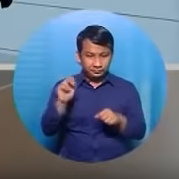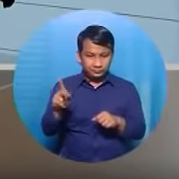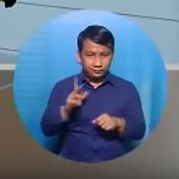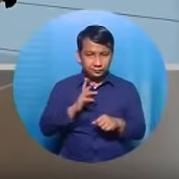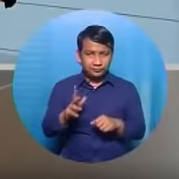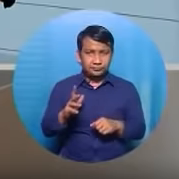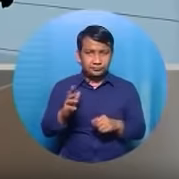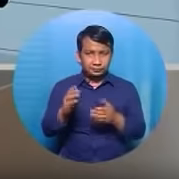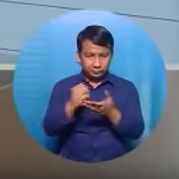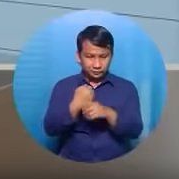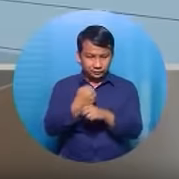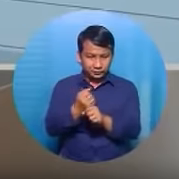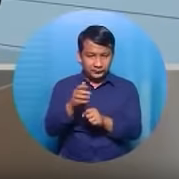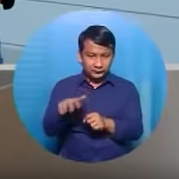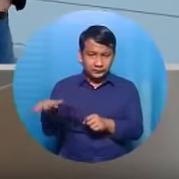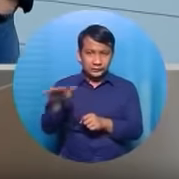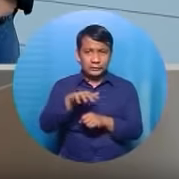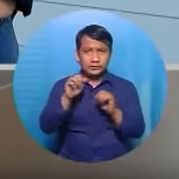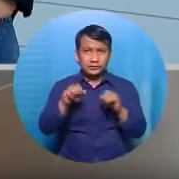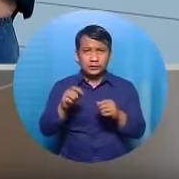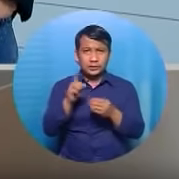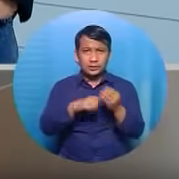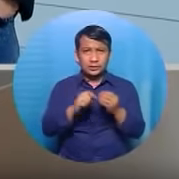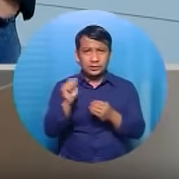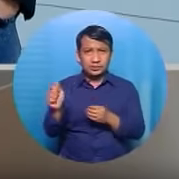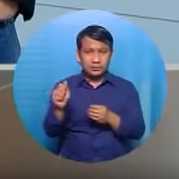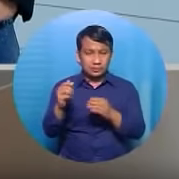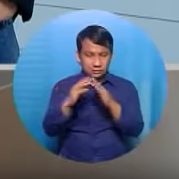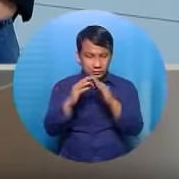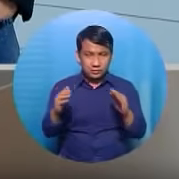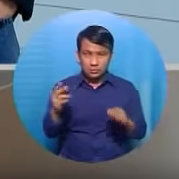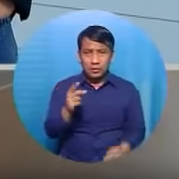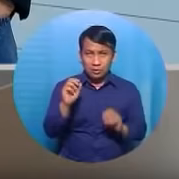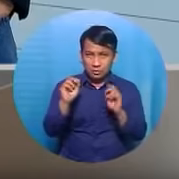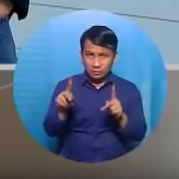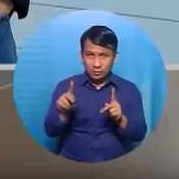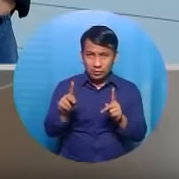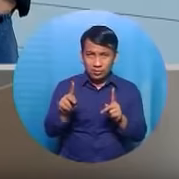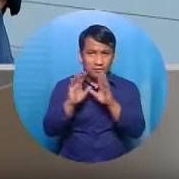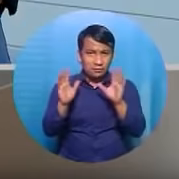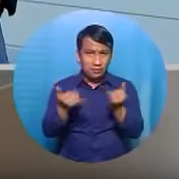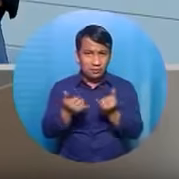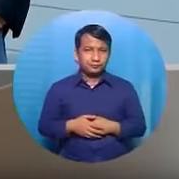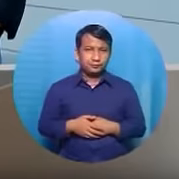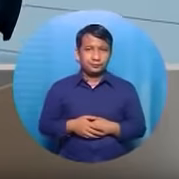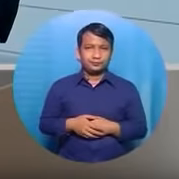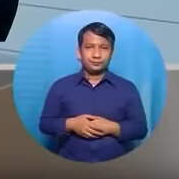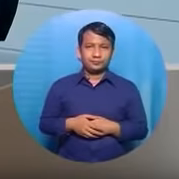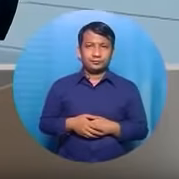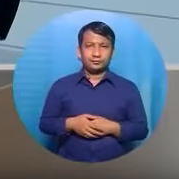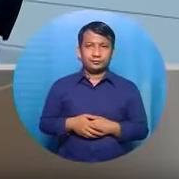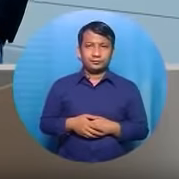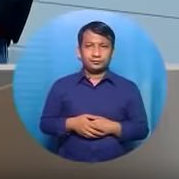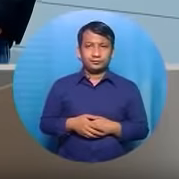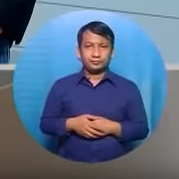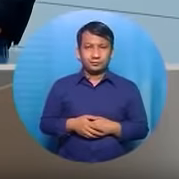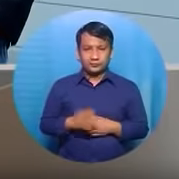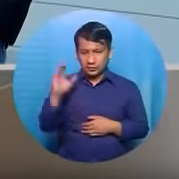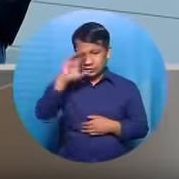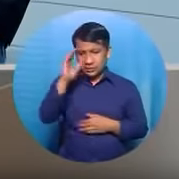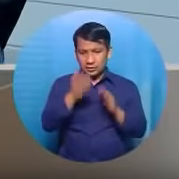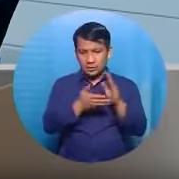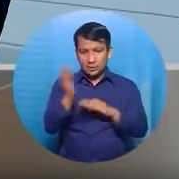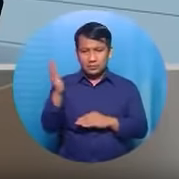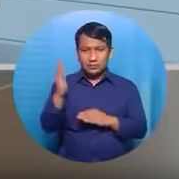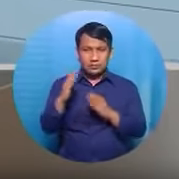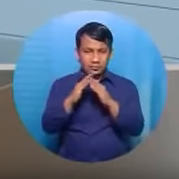kay Major, isasettle natin yung tungkol sa tirahan ninyon, dalawa, okay? At sa barangay. Corporal, yes. For the meantime, hanap ka muna ng